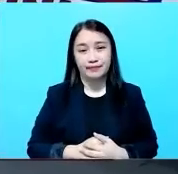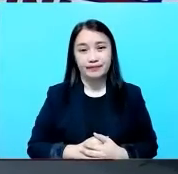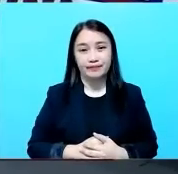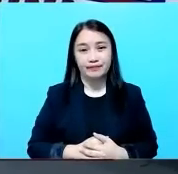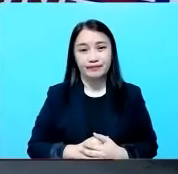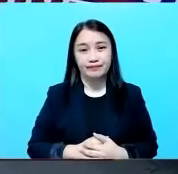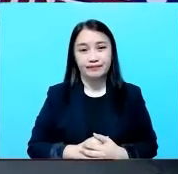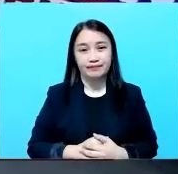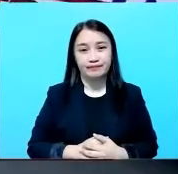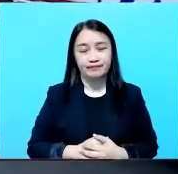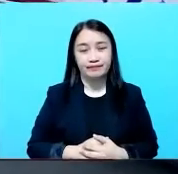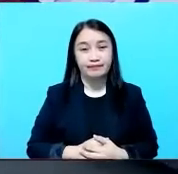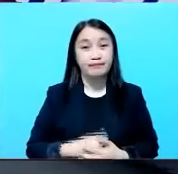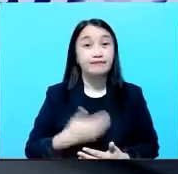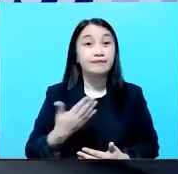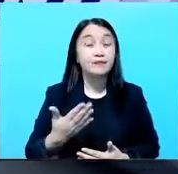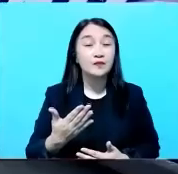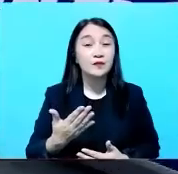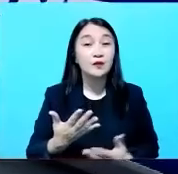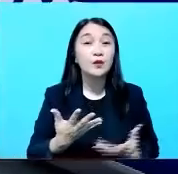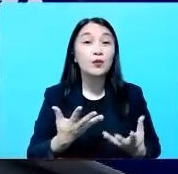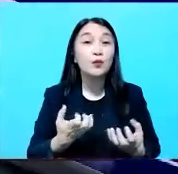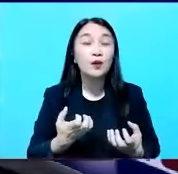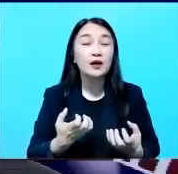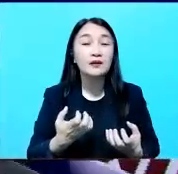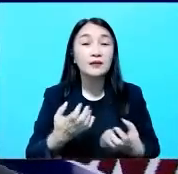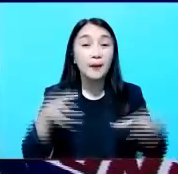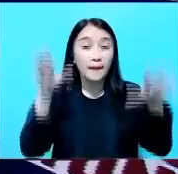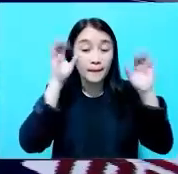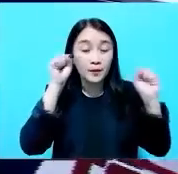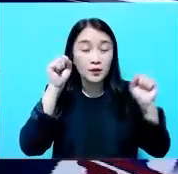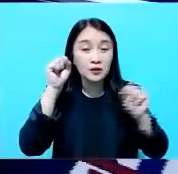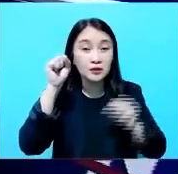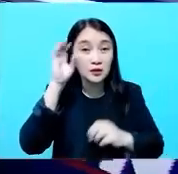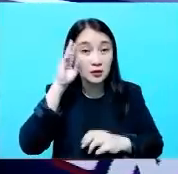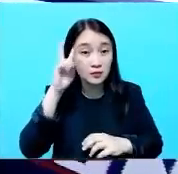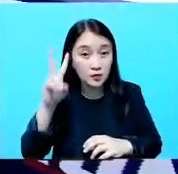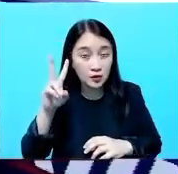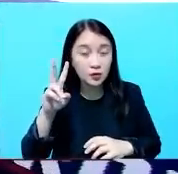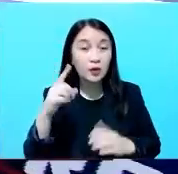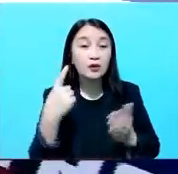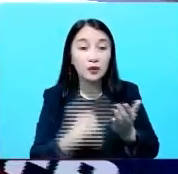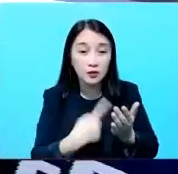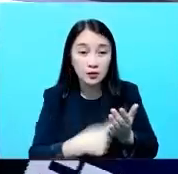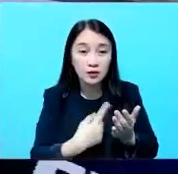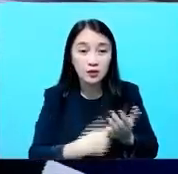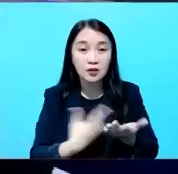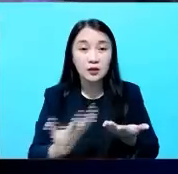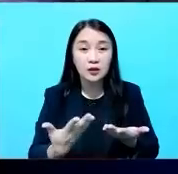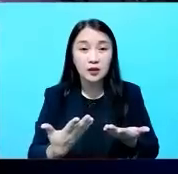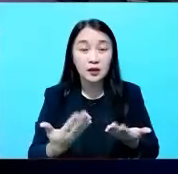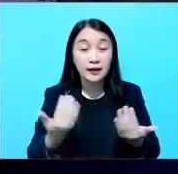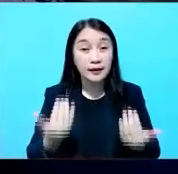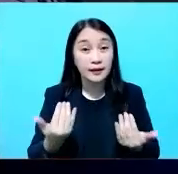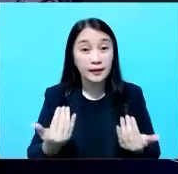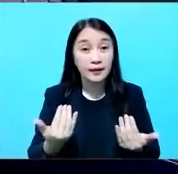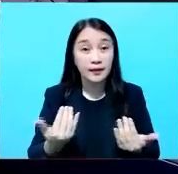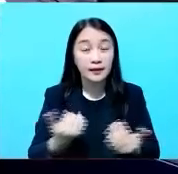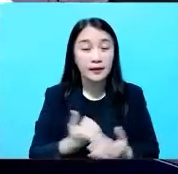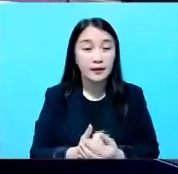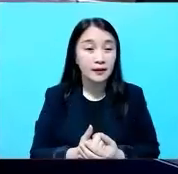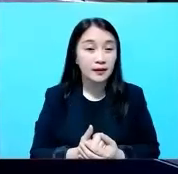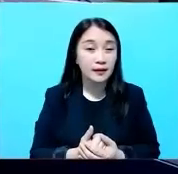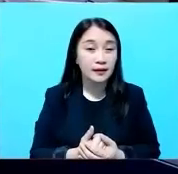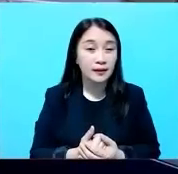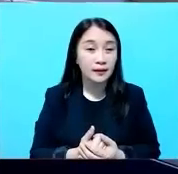Isa po sa mga gustong gawin ng Marcos administration ay ang renegotiation o review ng Mutual Defense Treaty o yung MDT. Ito po ang